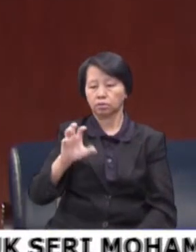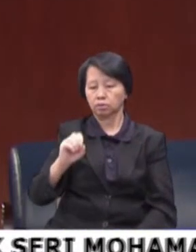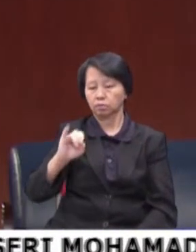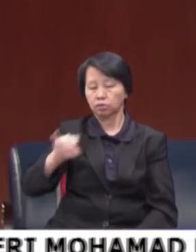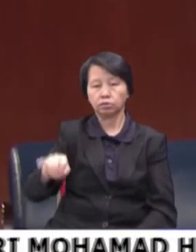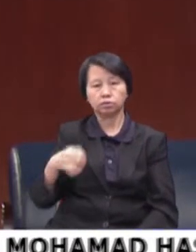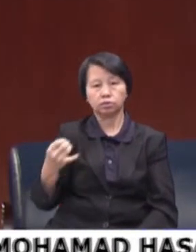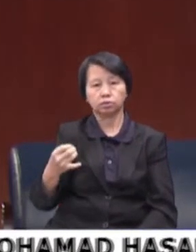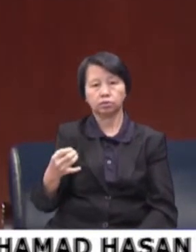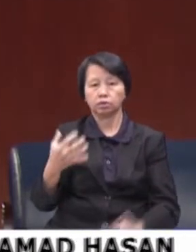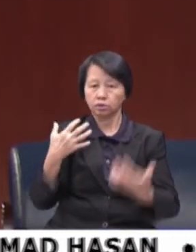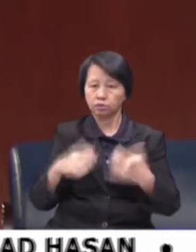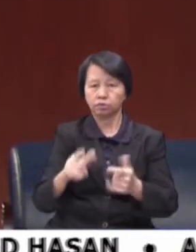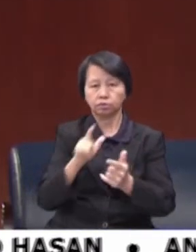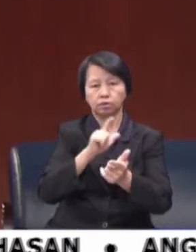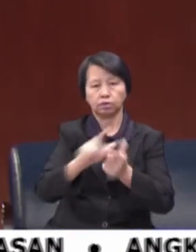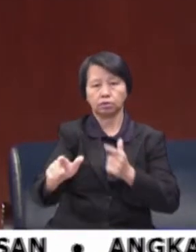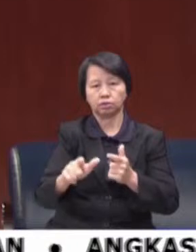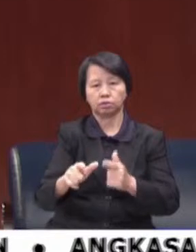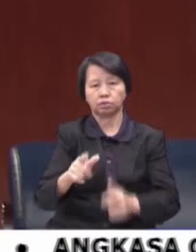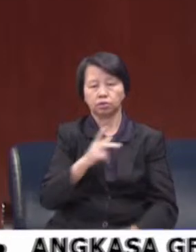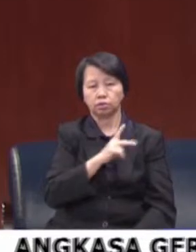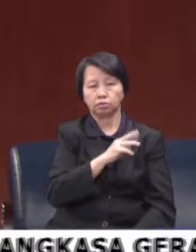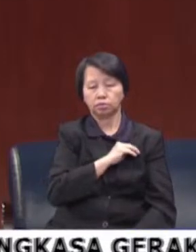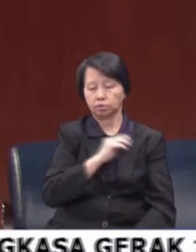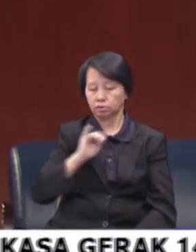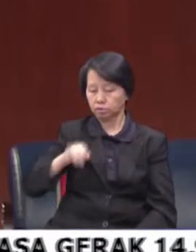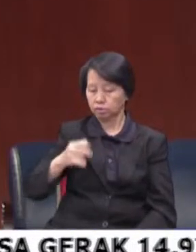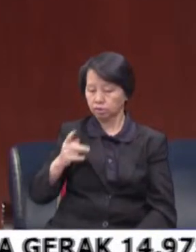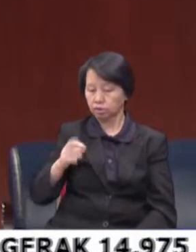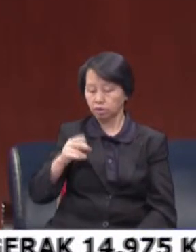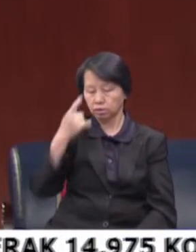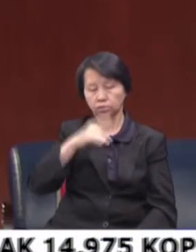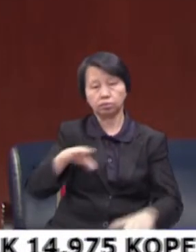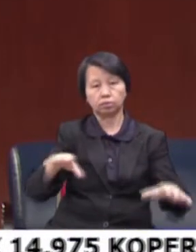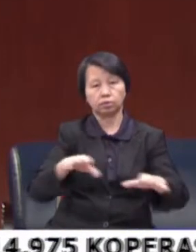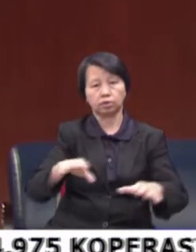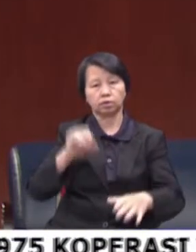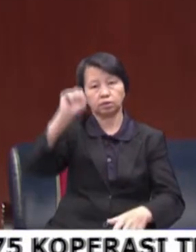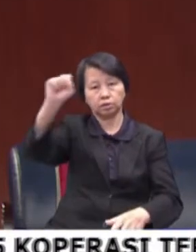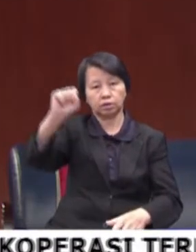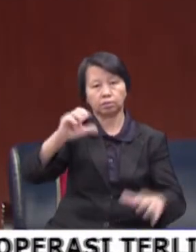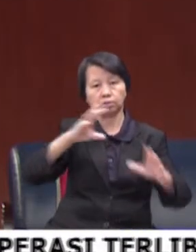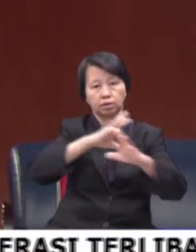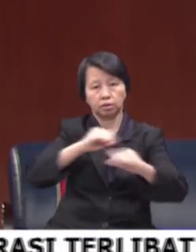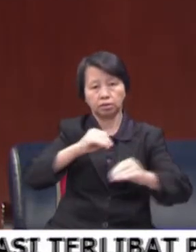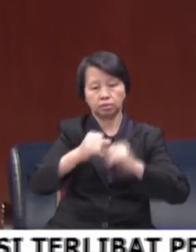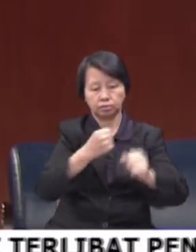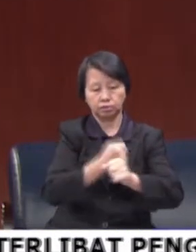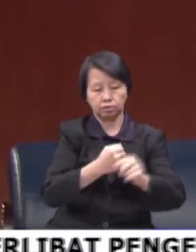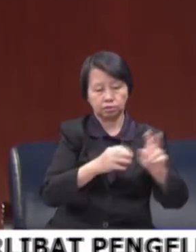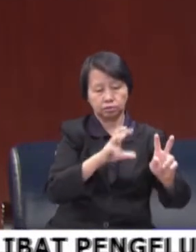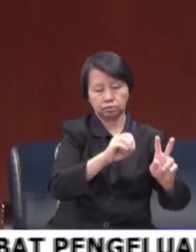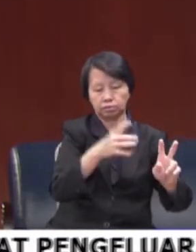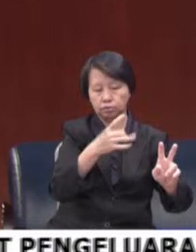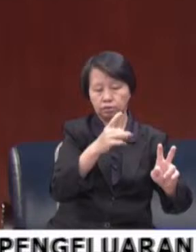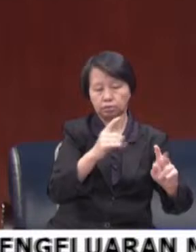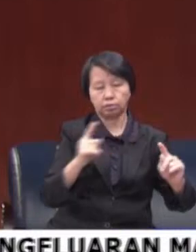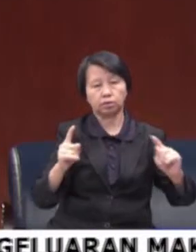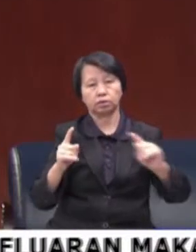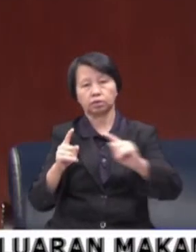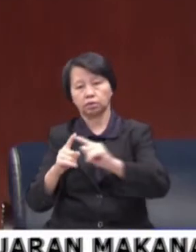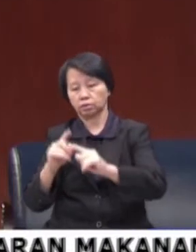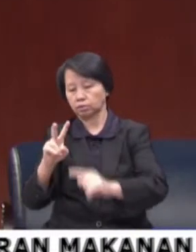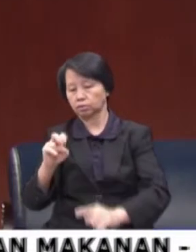juta diluruskan di bawah untuk pelaksanaan di Sabah dan sawah dari tahun 2018 sehingga